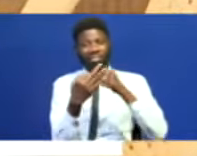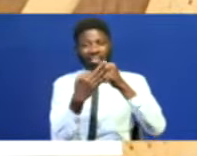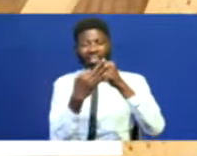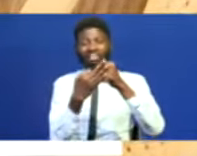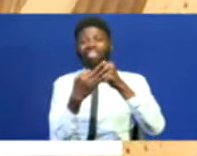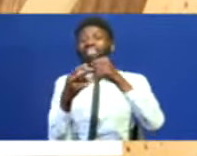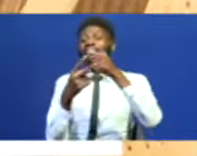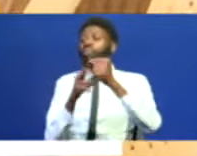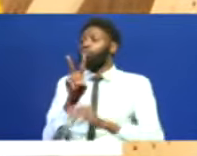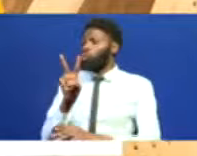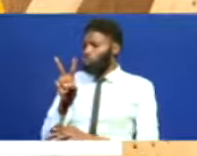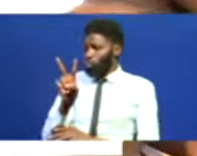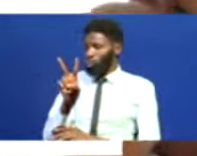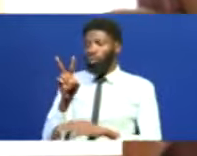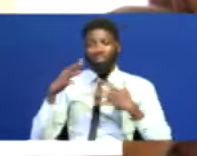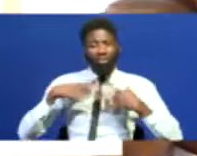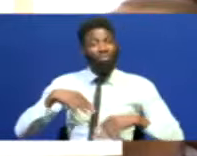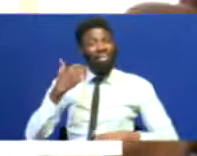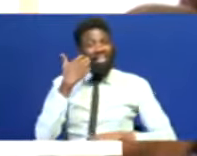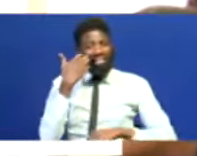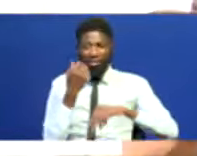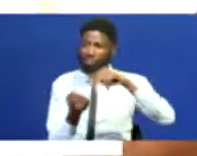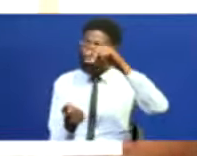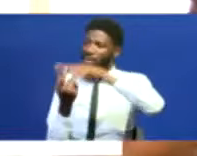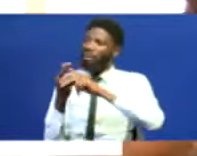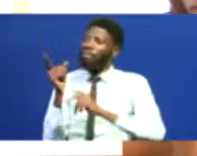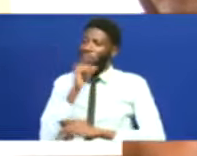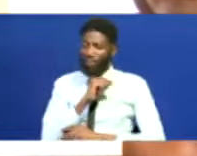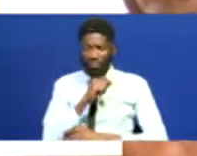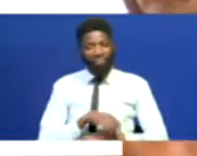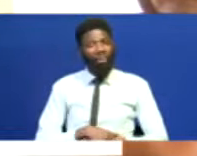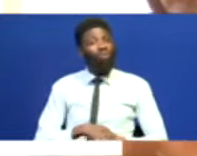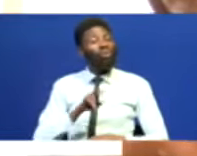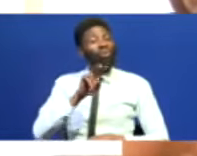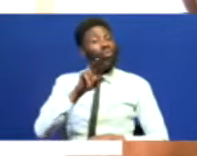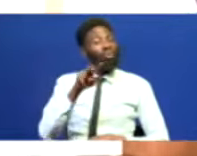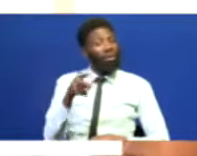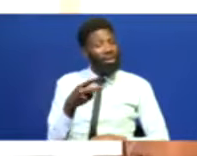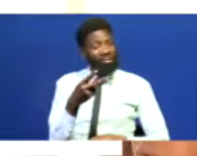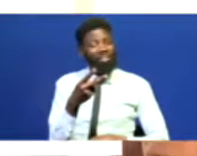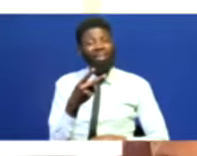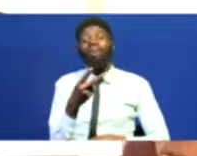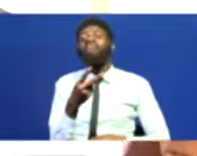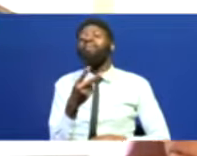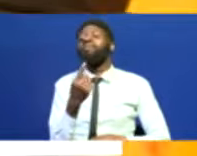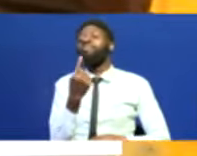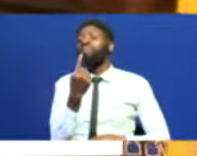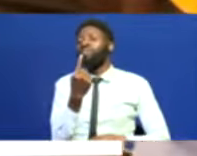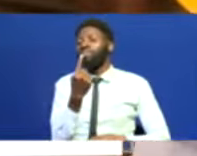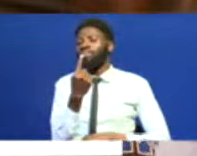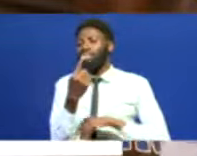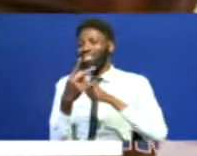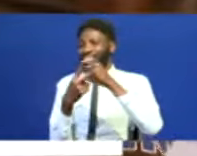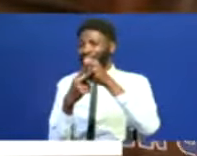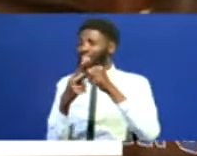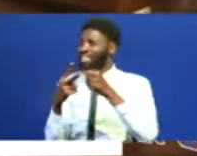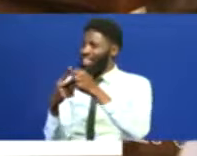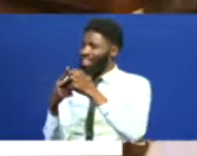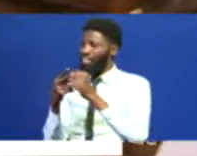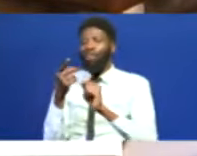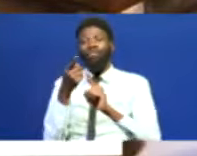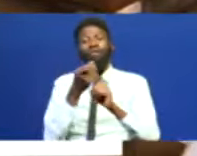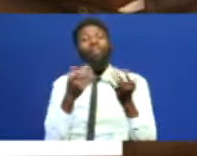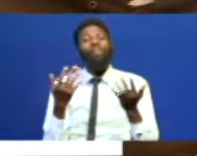11,872 vilivyoripotiwa humo nchini, visa 2,177 vilitokea katika kaunti ya Nairobi,